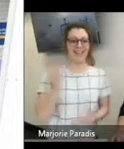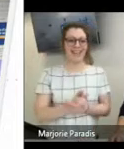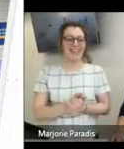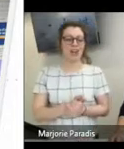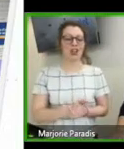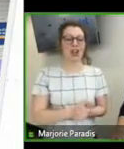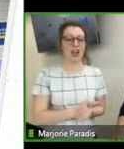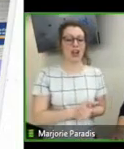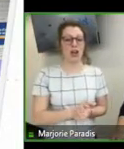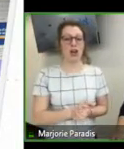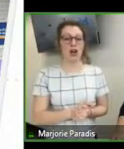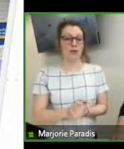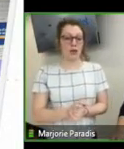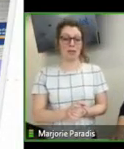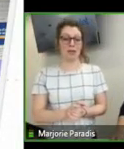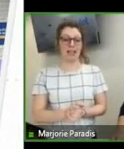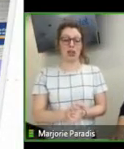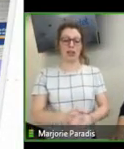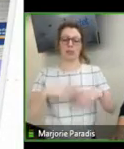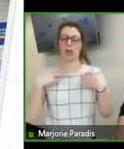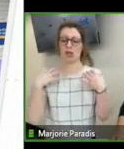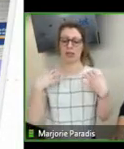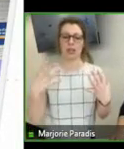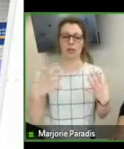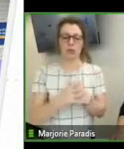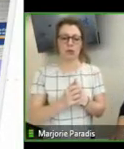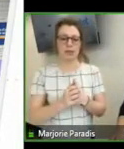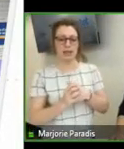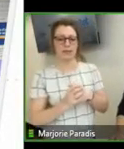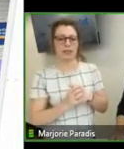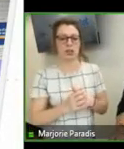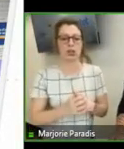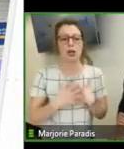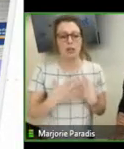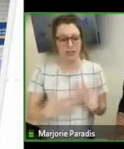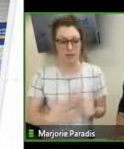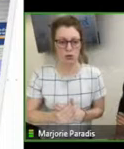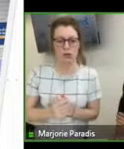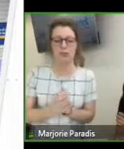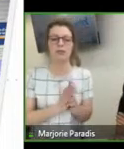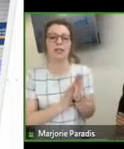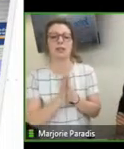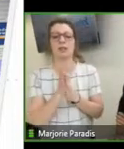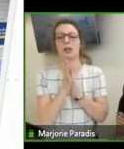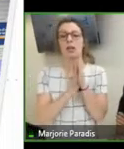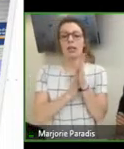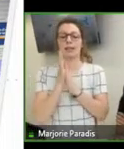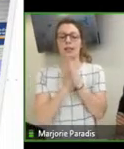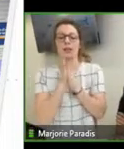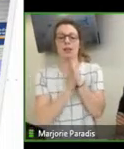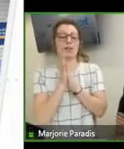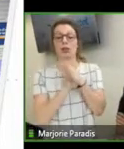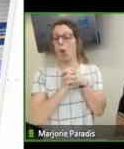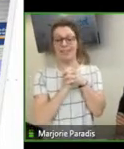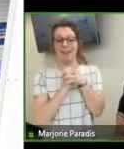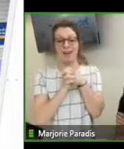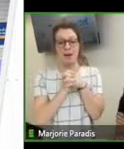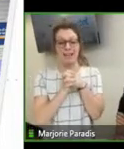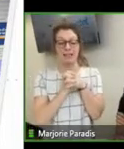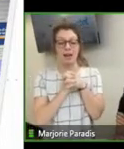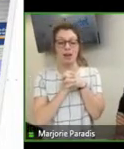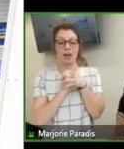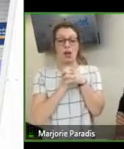Voilà. Donc, le fonctionnement de l'algorithme. Là, désolée pour ceux qui savent déjà comment ça fonctionne, puis si vous êtes si vous êtes